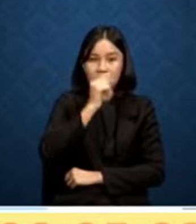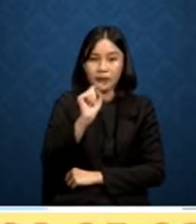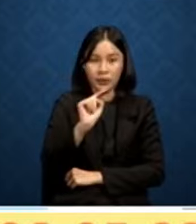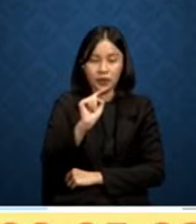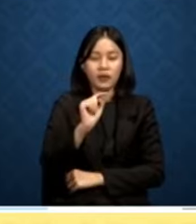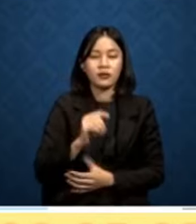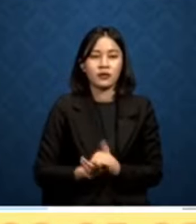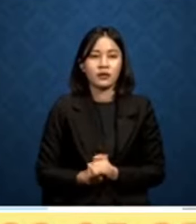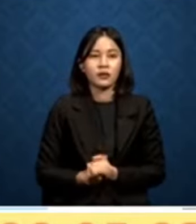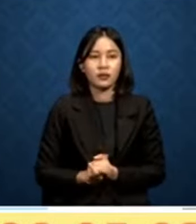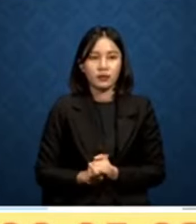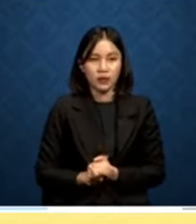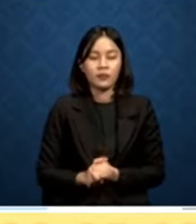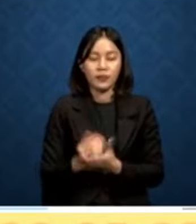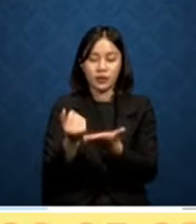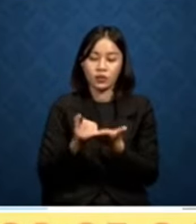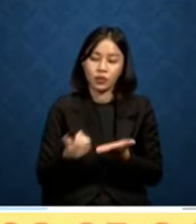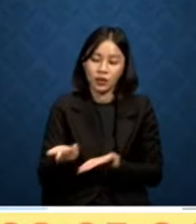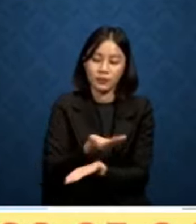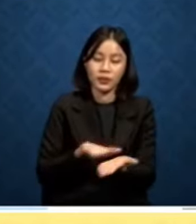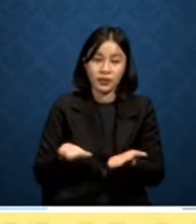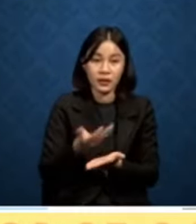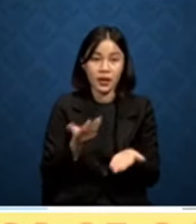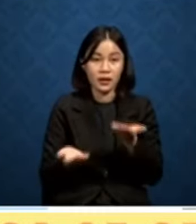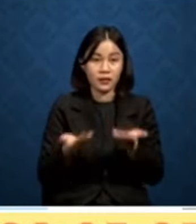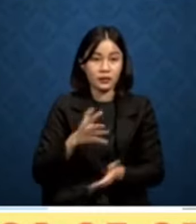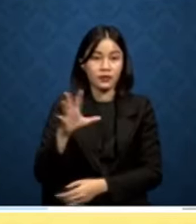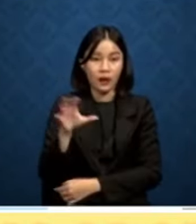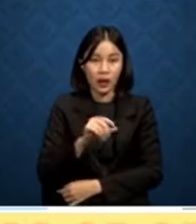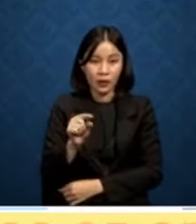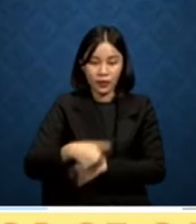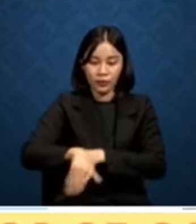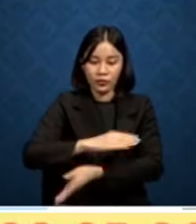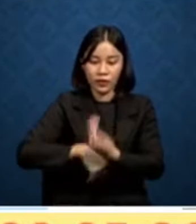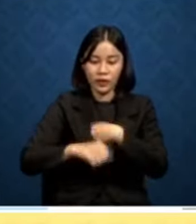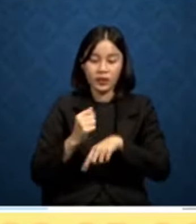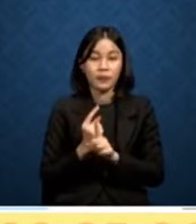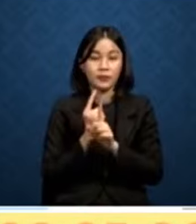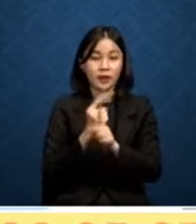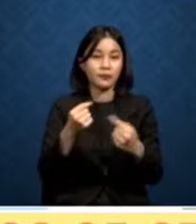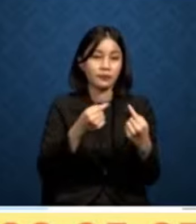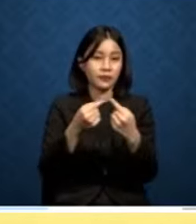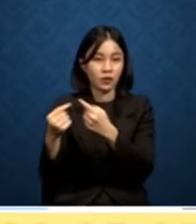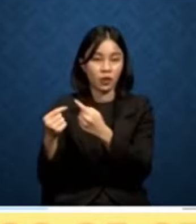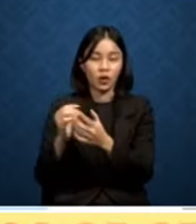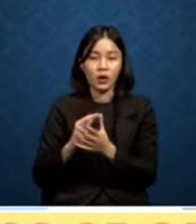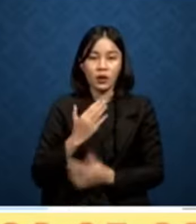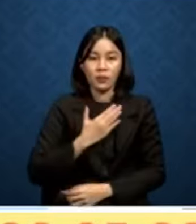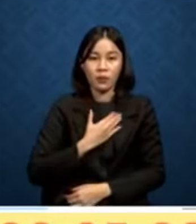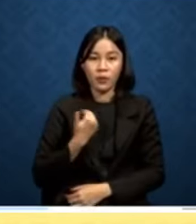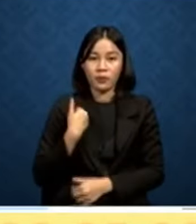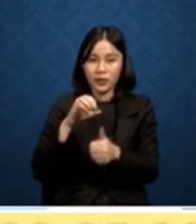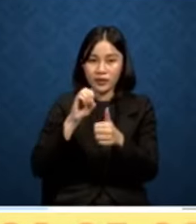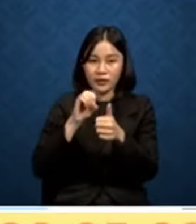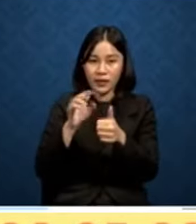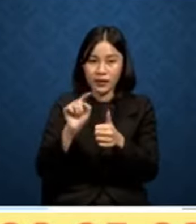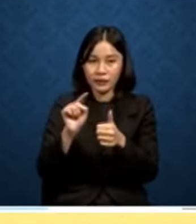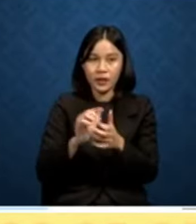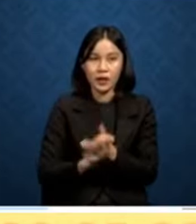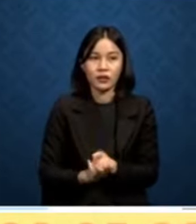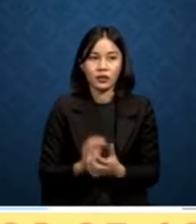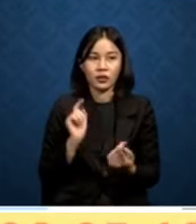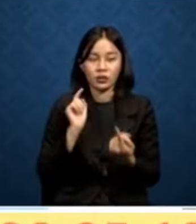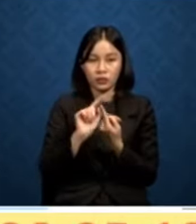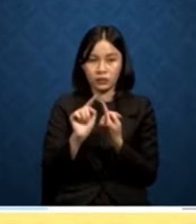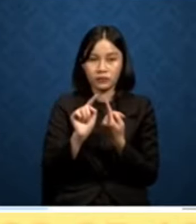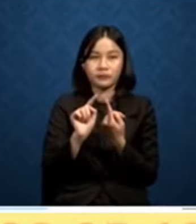ได้ไปพิกภรณาหรือนํามไปปฏิบัติต่อผมมีข้อเสนอแ่ สำหับ